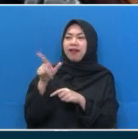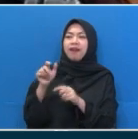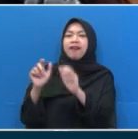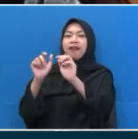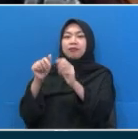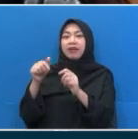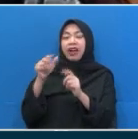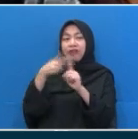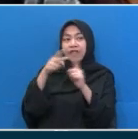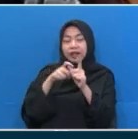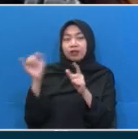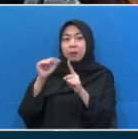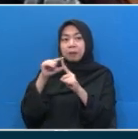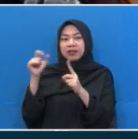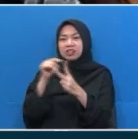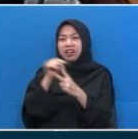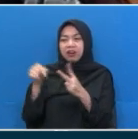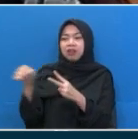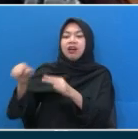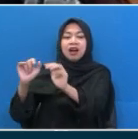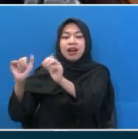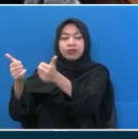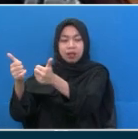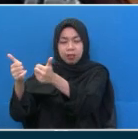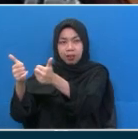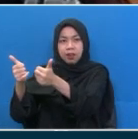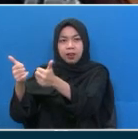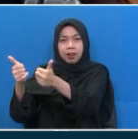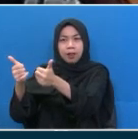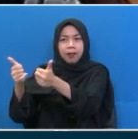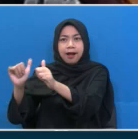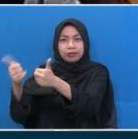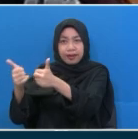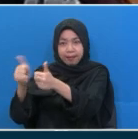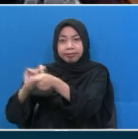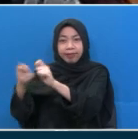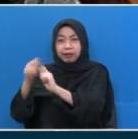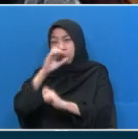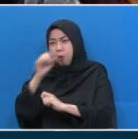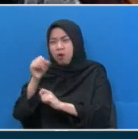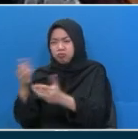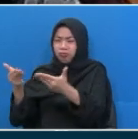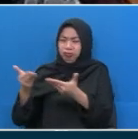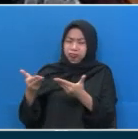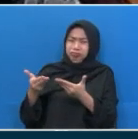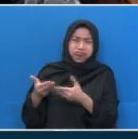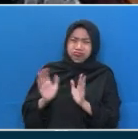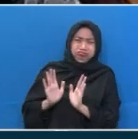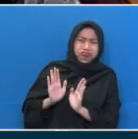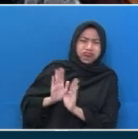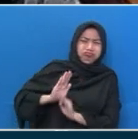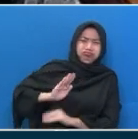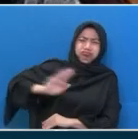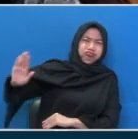istrinya mereka keberatan Mbak Kristen dengan hasil kaligrafi yang disampaikan oleh para ahli